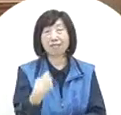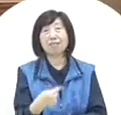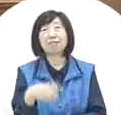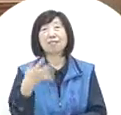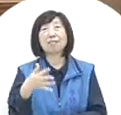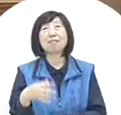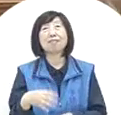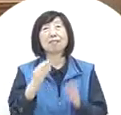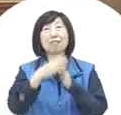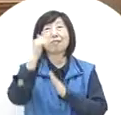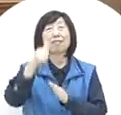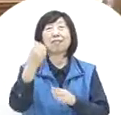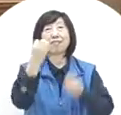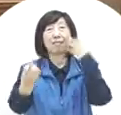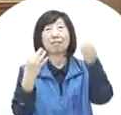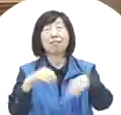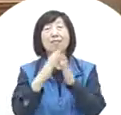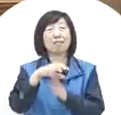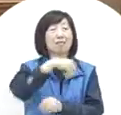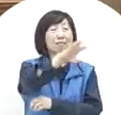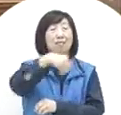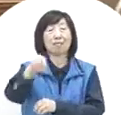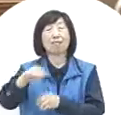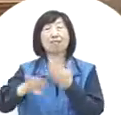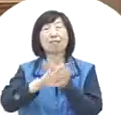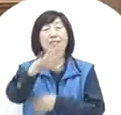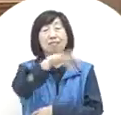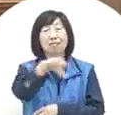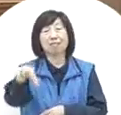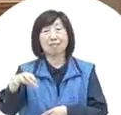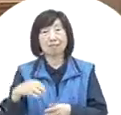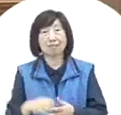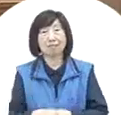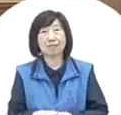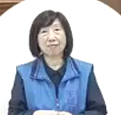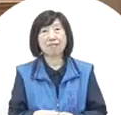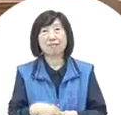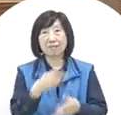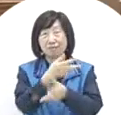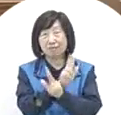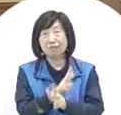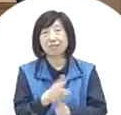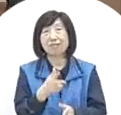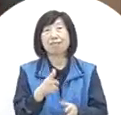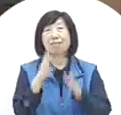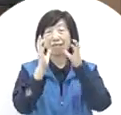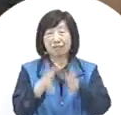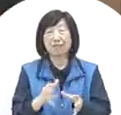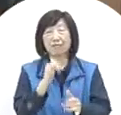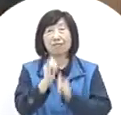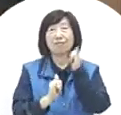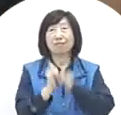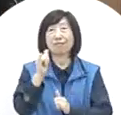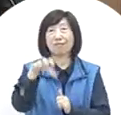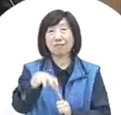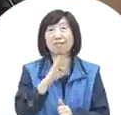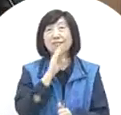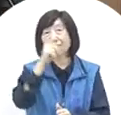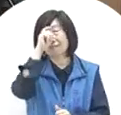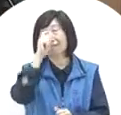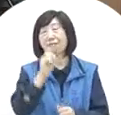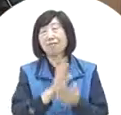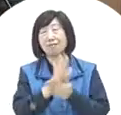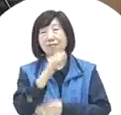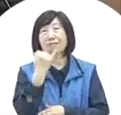局处首长是新来的？因为都调到别的县市去了。 没有啊、 我告诉你，板桥放故事馆、 啊， 我们希望未来可以落